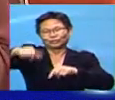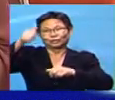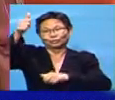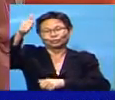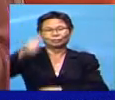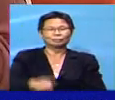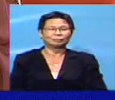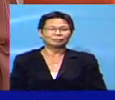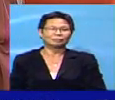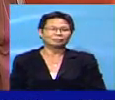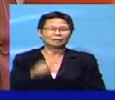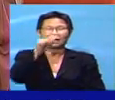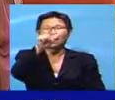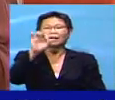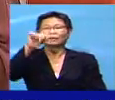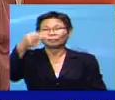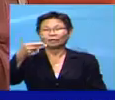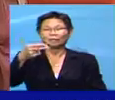tinggi Alifah Fatimah untuk berita RTM